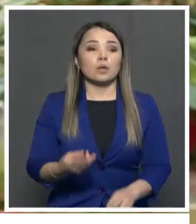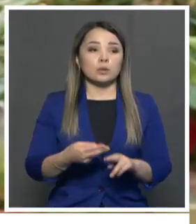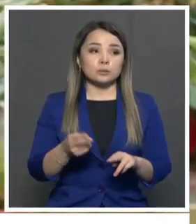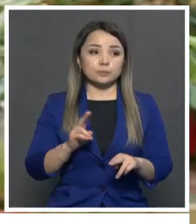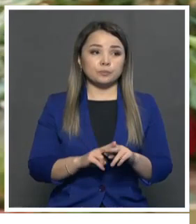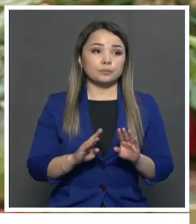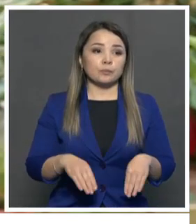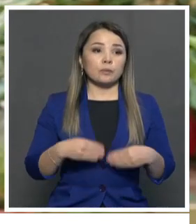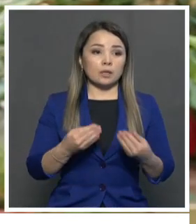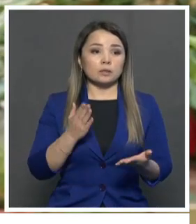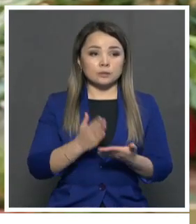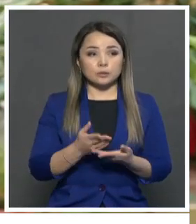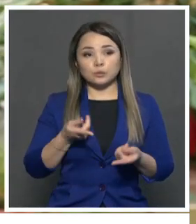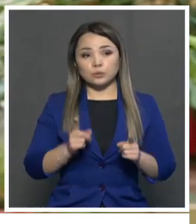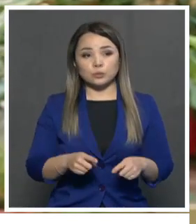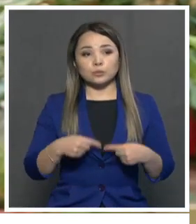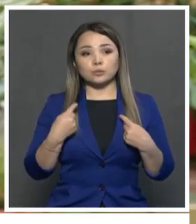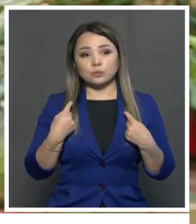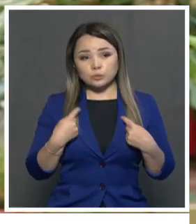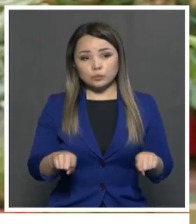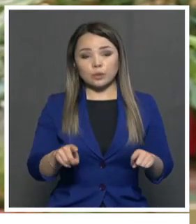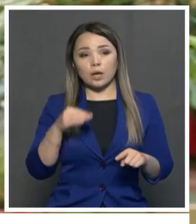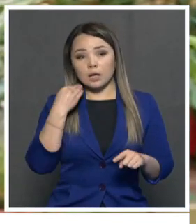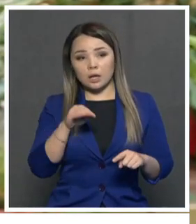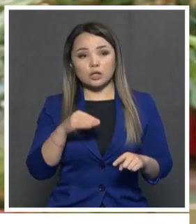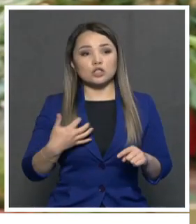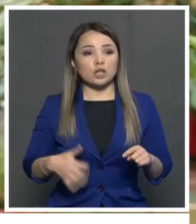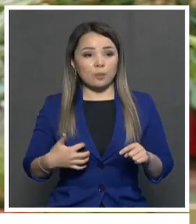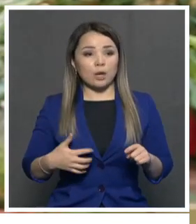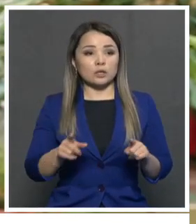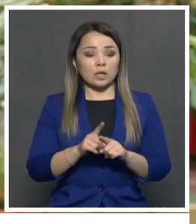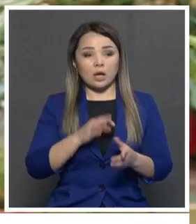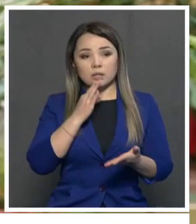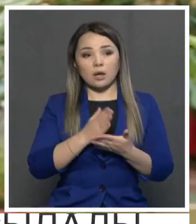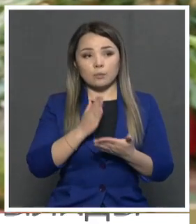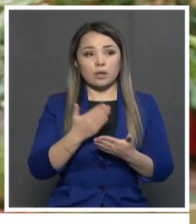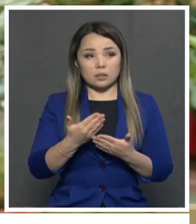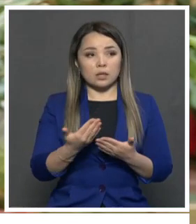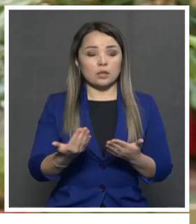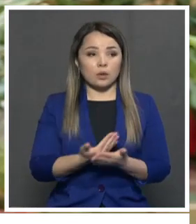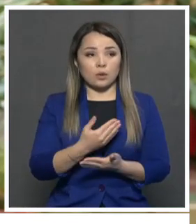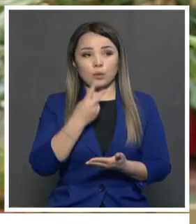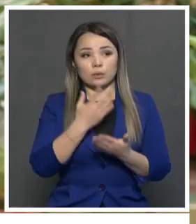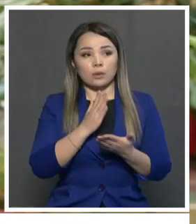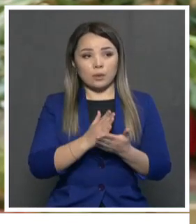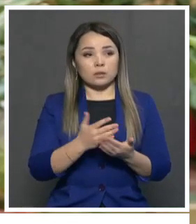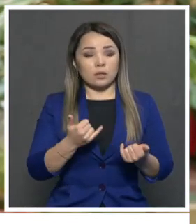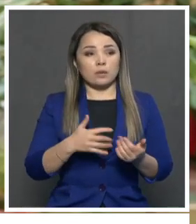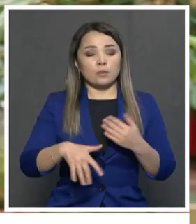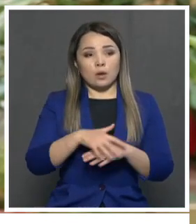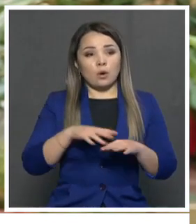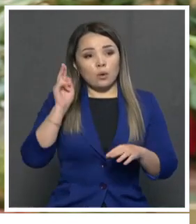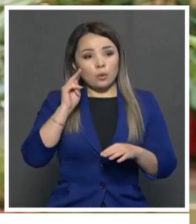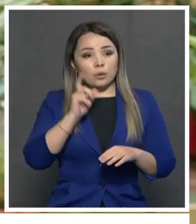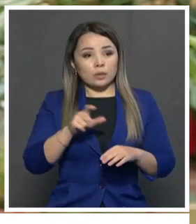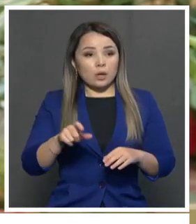дало бы совершенно другое бы качество Жамбул Жамбаеву. Бұл Жамбул Жабаевты жаңа ғырынан көрсетерет. Қалың оқырман жыраудың